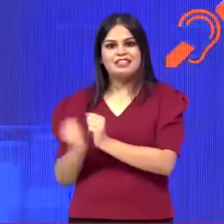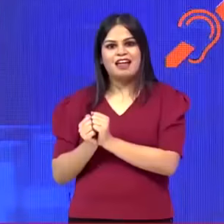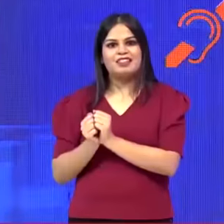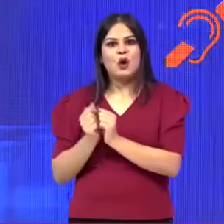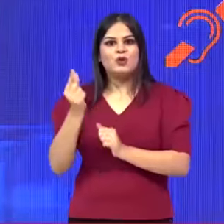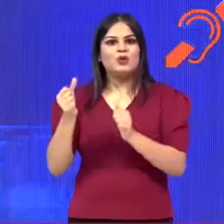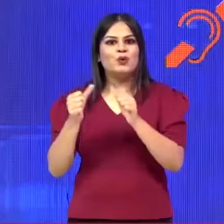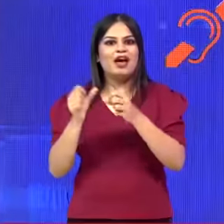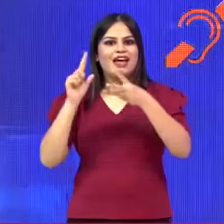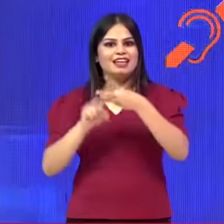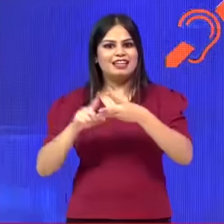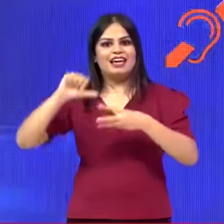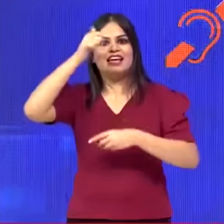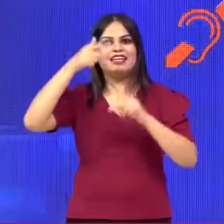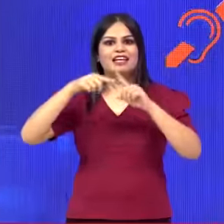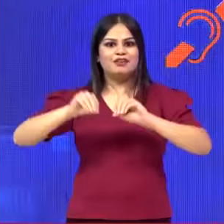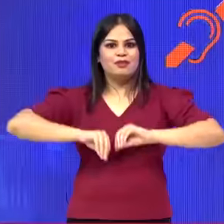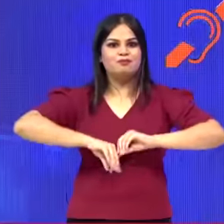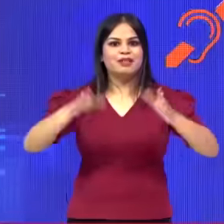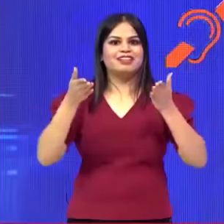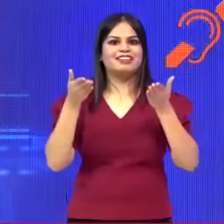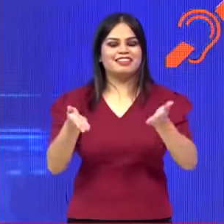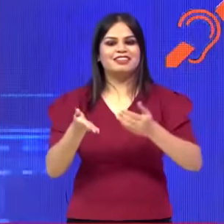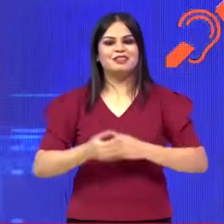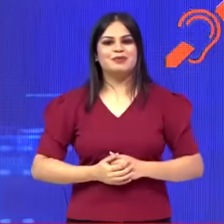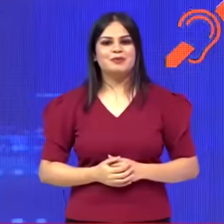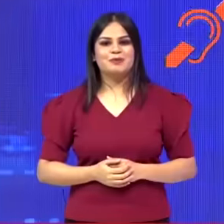दुबई यूएई में लॉन्च करने।